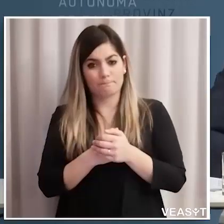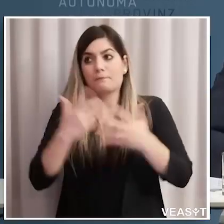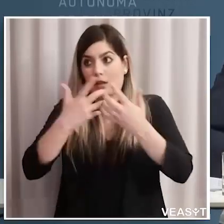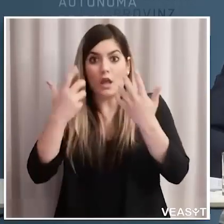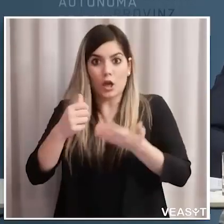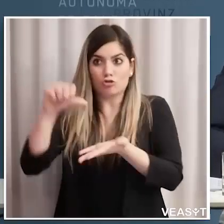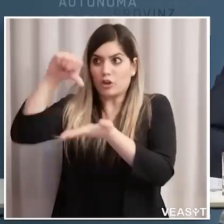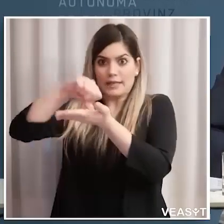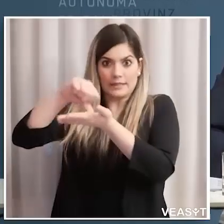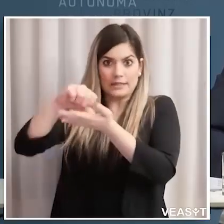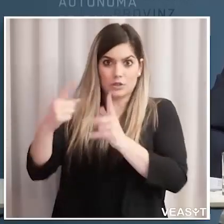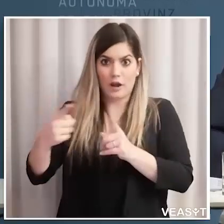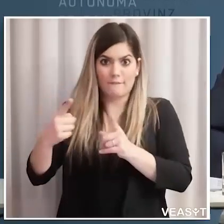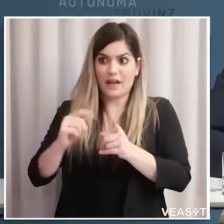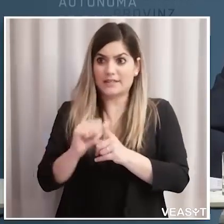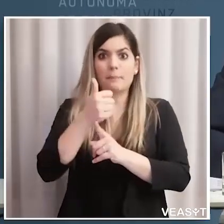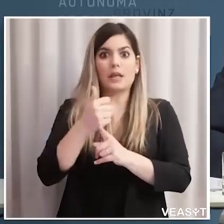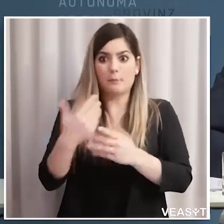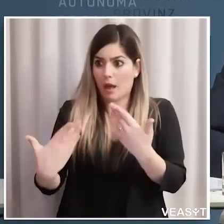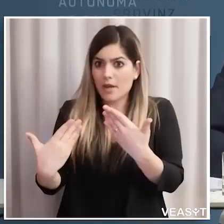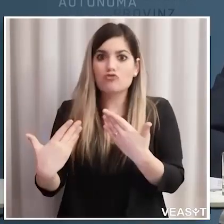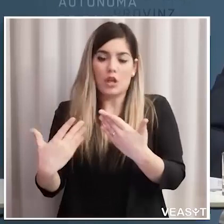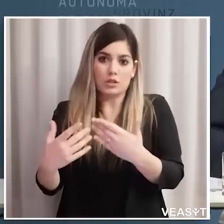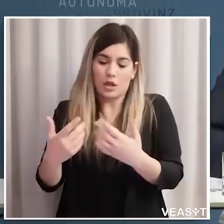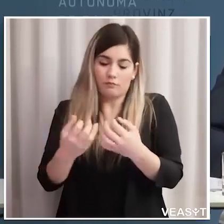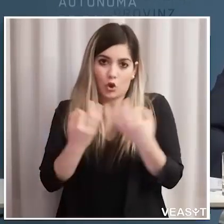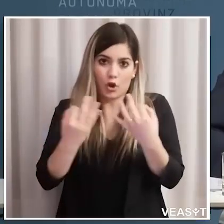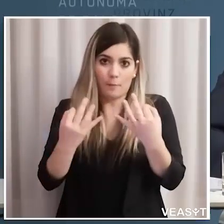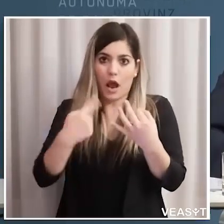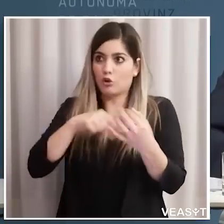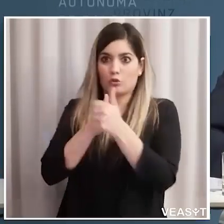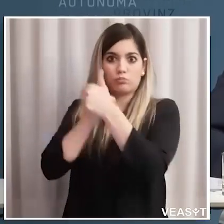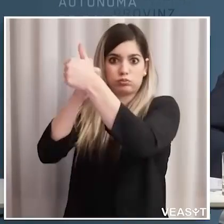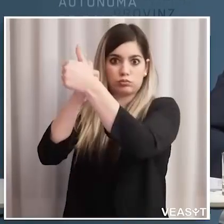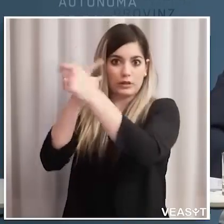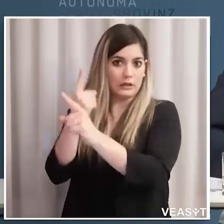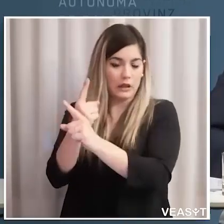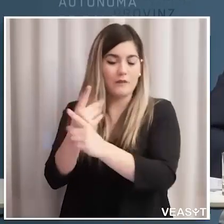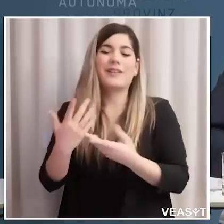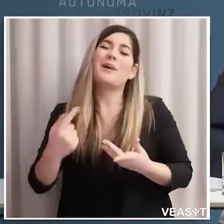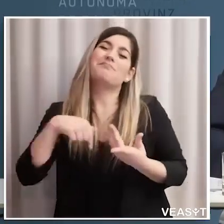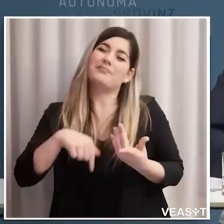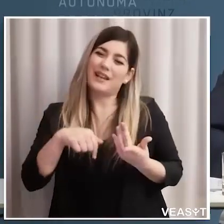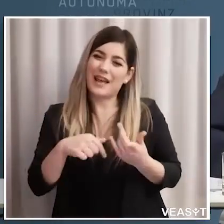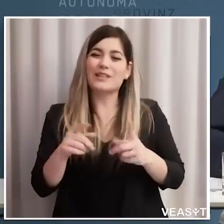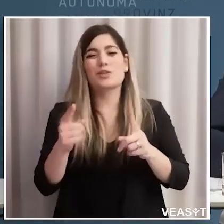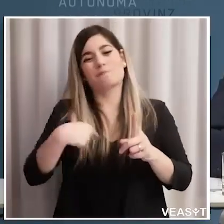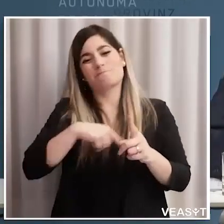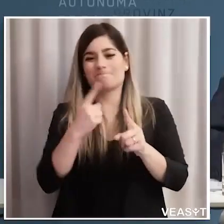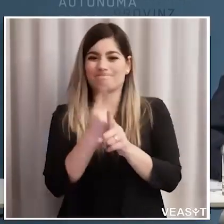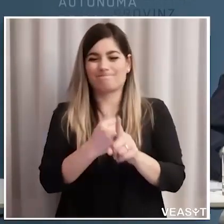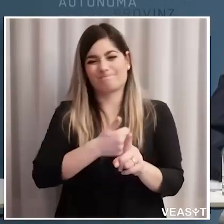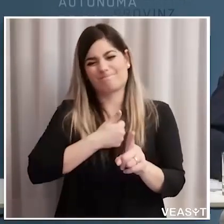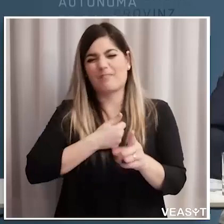qualche modo legittima in una fase del tutto straordinaria e emergenziale, però adesso dobbiamo riprenderci anche le nostre prerogative e crediamo anche di